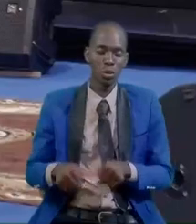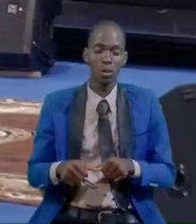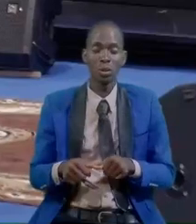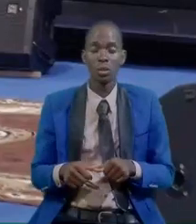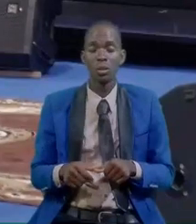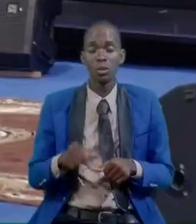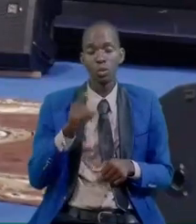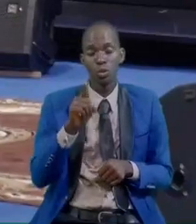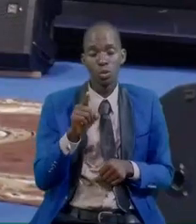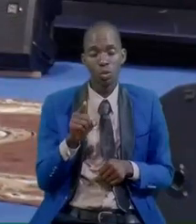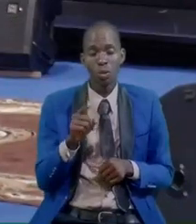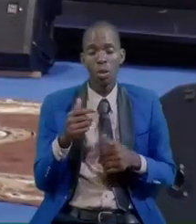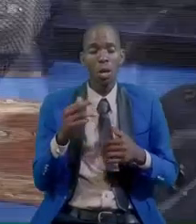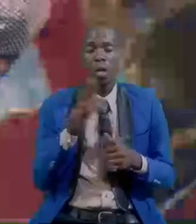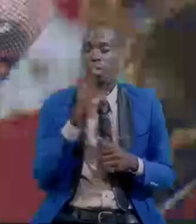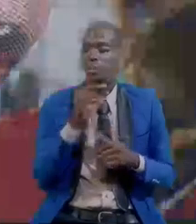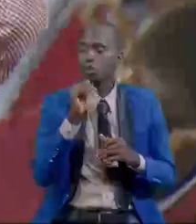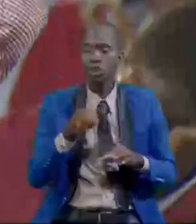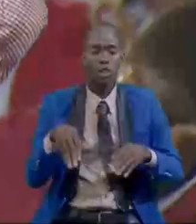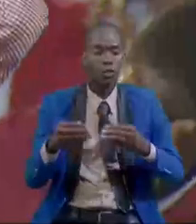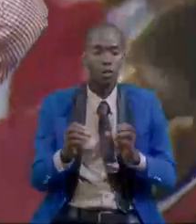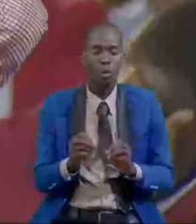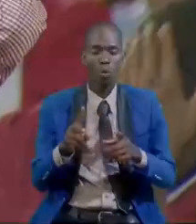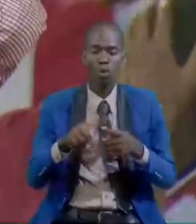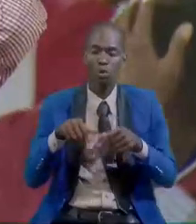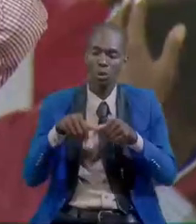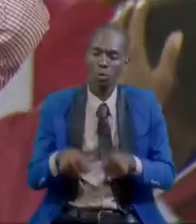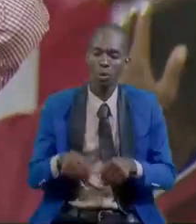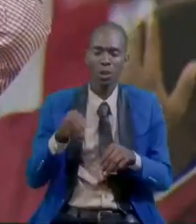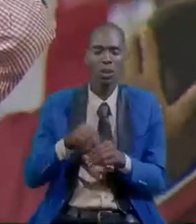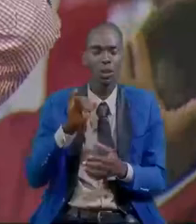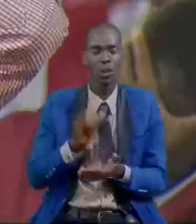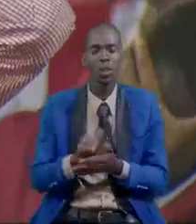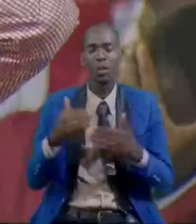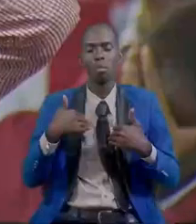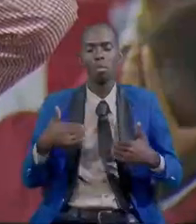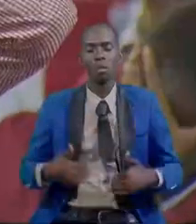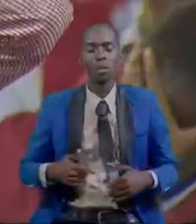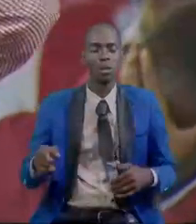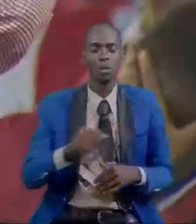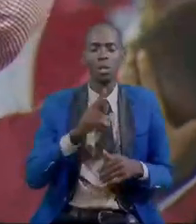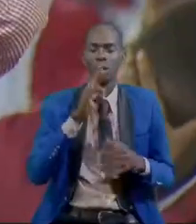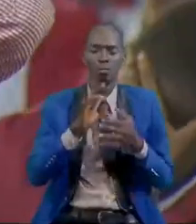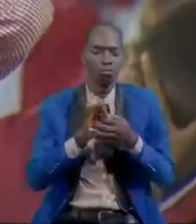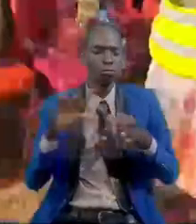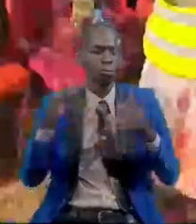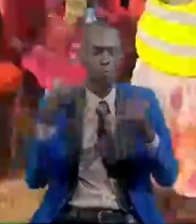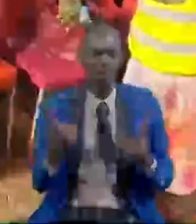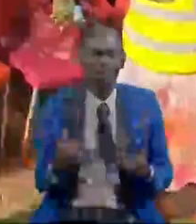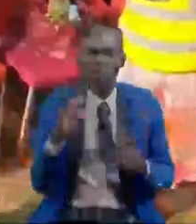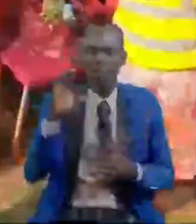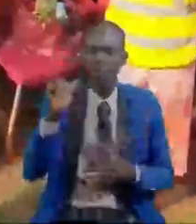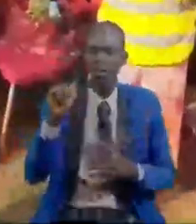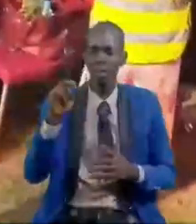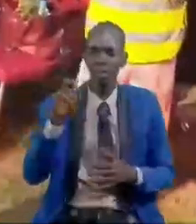Tu n'as reçu aucun droit de rester dedans. Dans ce corps. Ils sont déjà déliés.